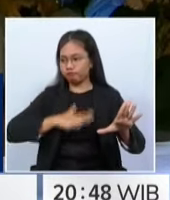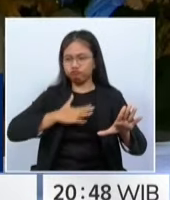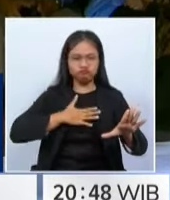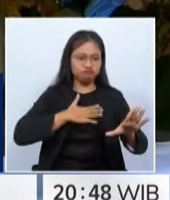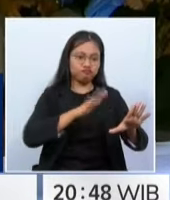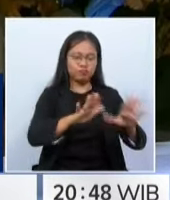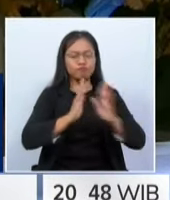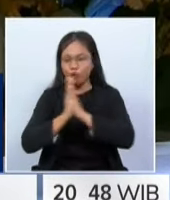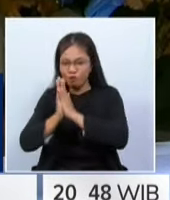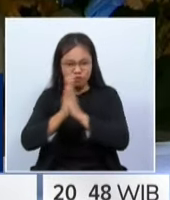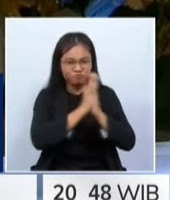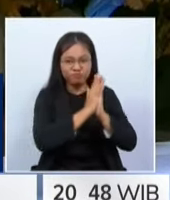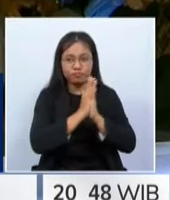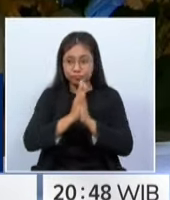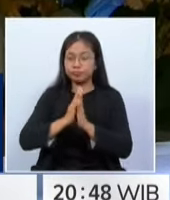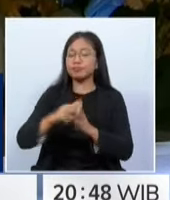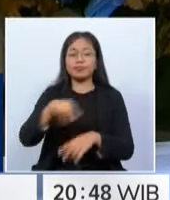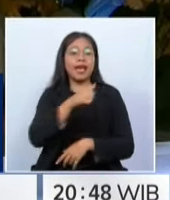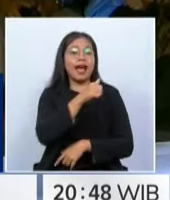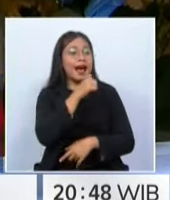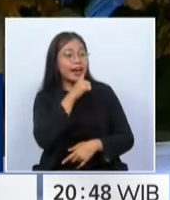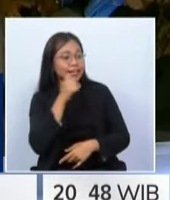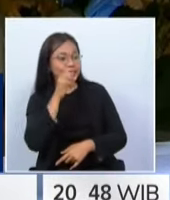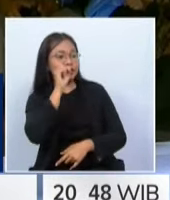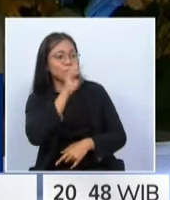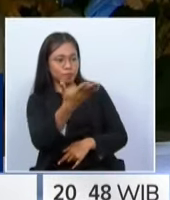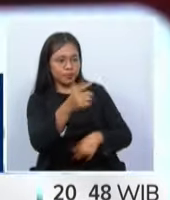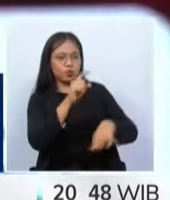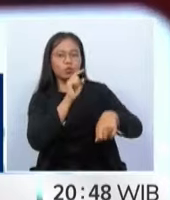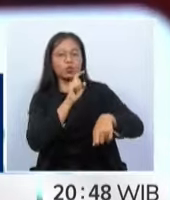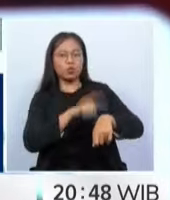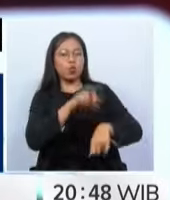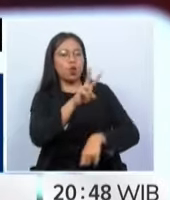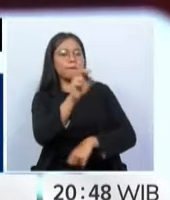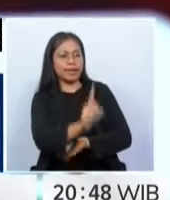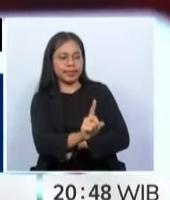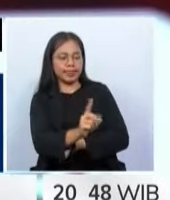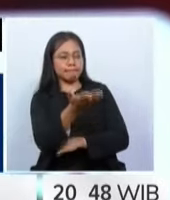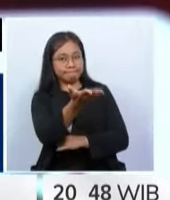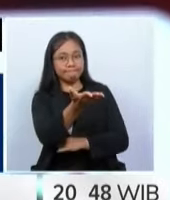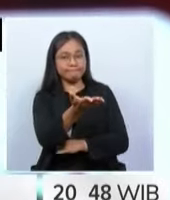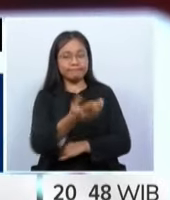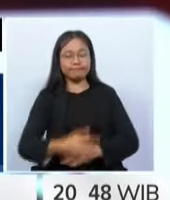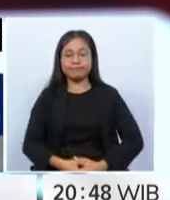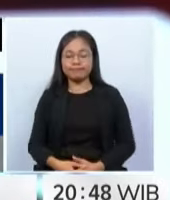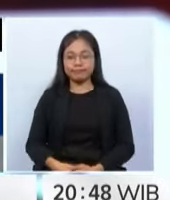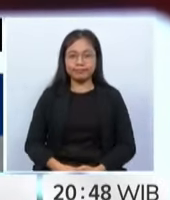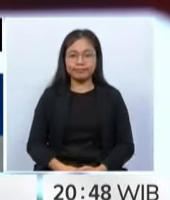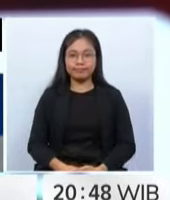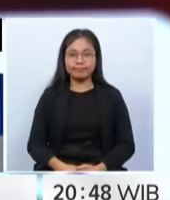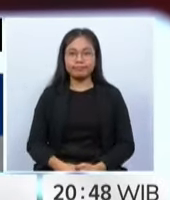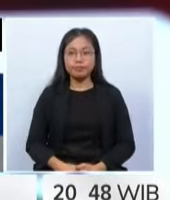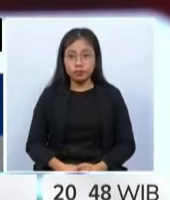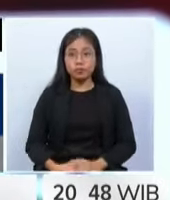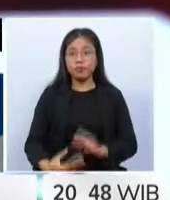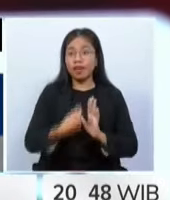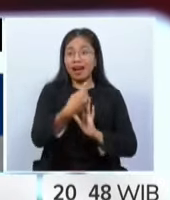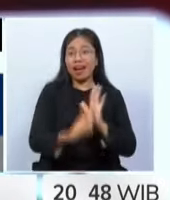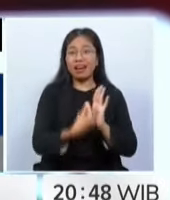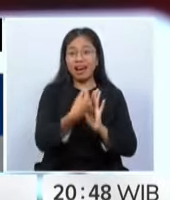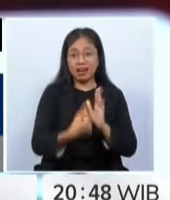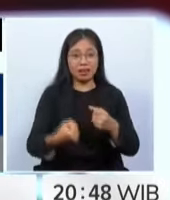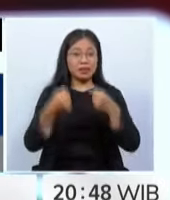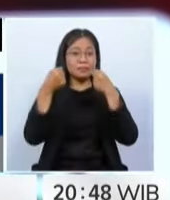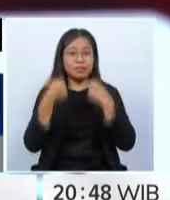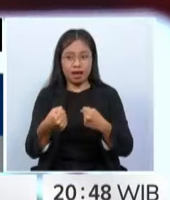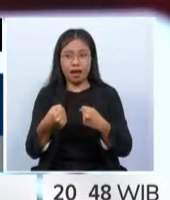Anis bwedan untuk menjawab waktu Bapak 2 menit silakan Terima kasih pjar jadi terkait dengan anggaran pertahanan seperti tadi disampaikan kita masih di